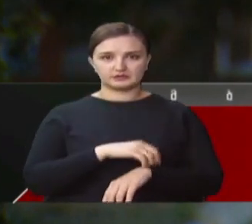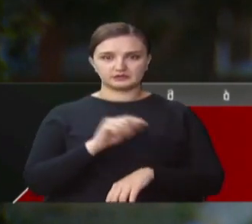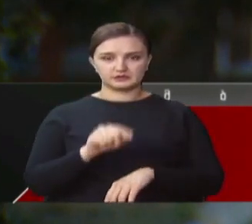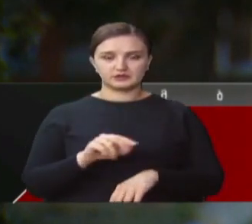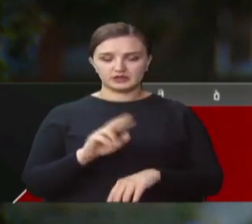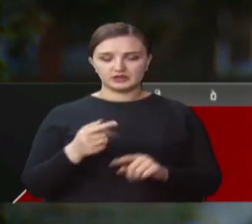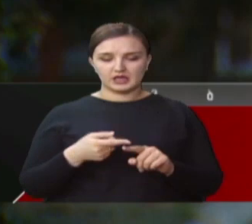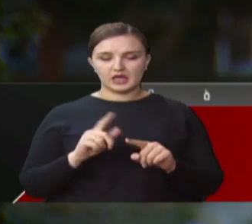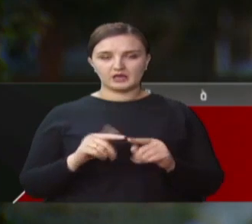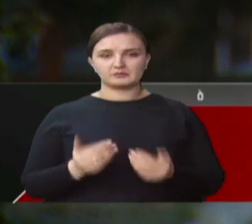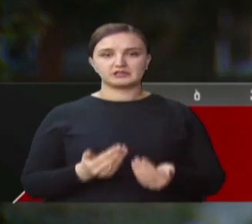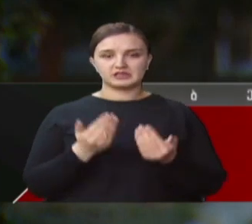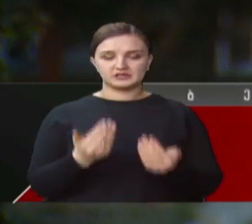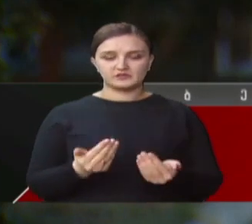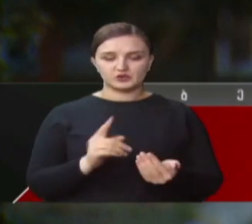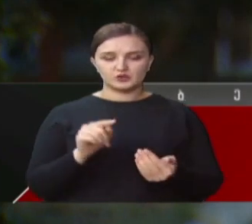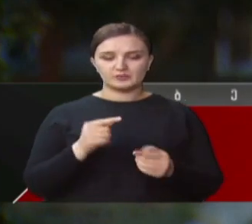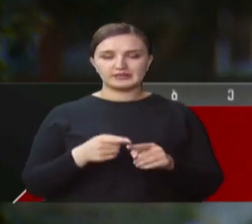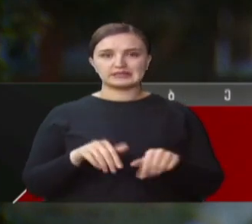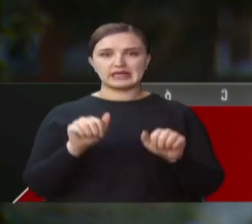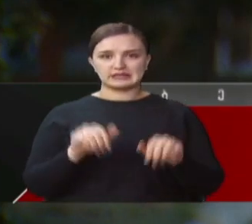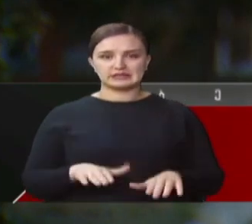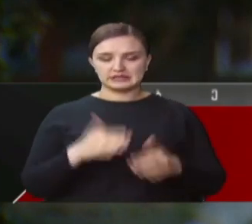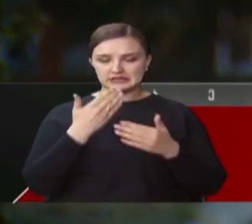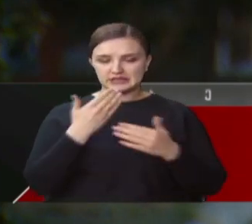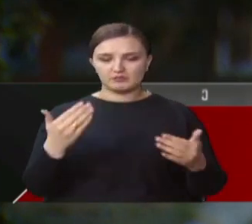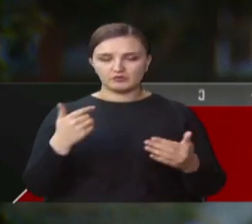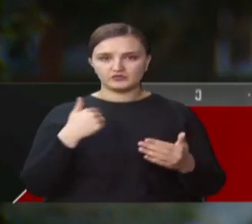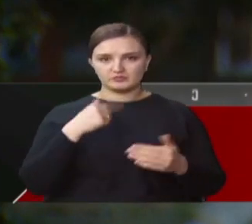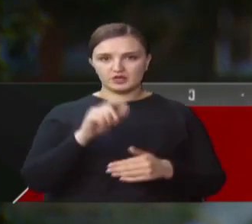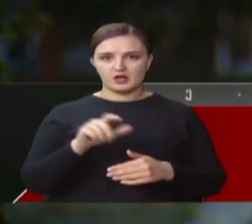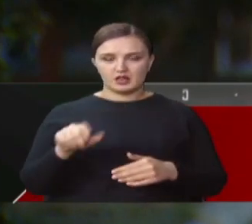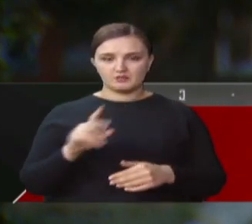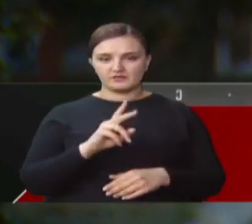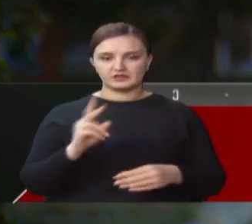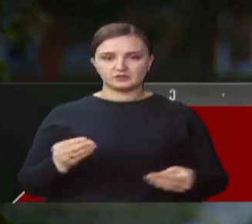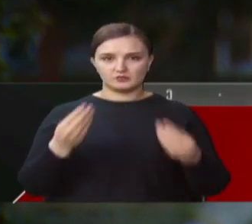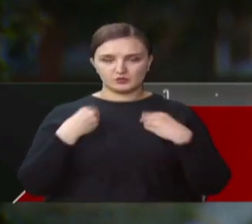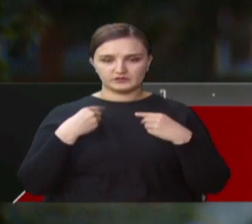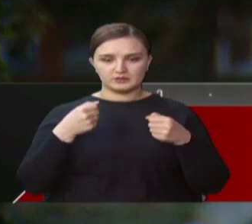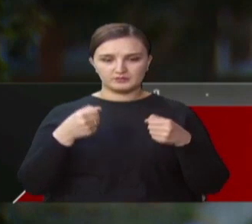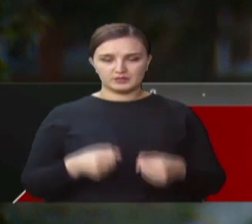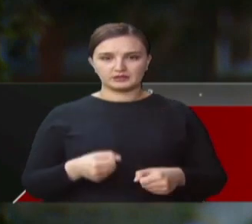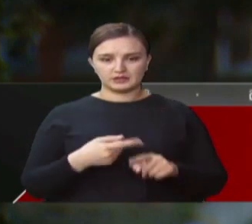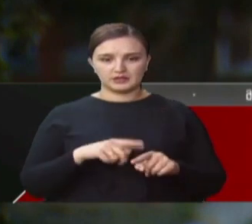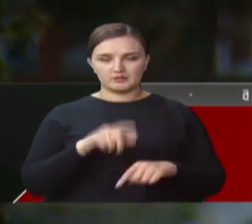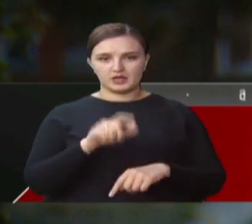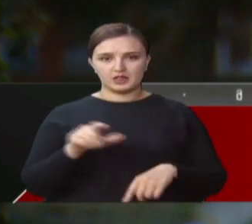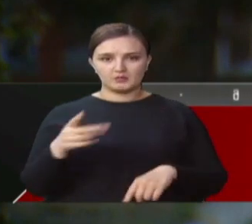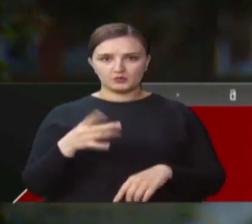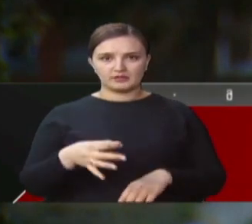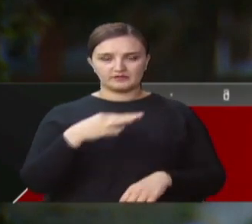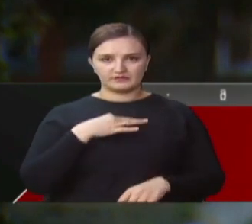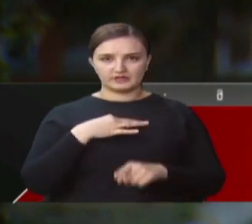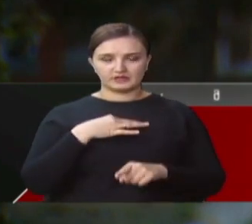და ამისათვის, რომ ეს გადაწყდეს საბოლოო ჯამში ჩვენ ამომრჩეველმა, რომელმაც მოგცა მანდატი, ამ ამომრჩეველმა უნდა